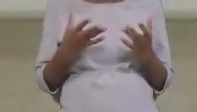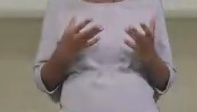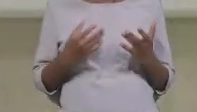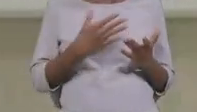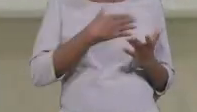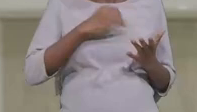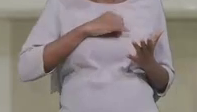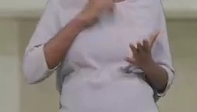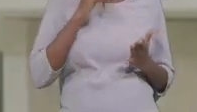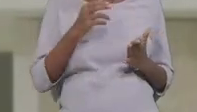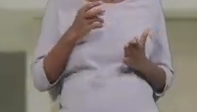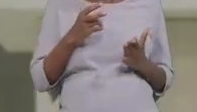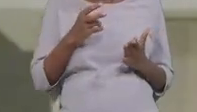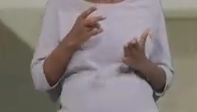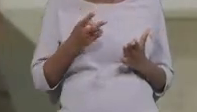tellement.